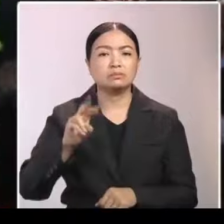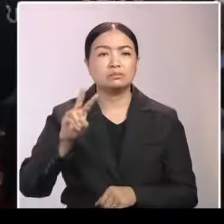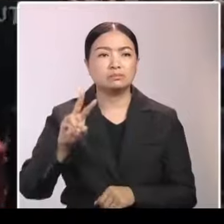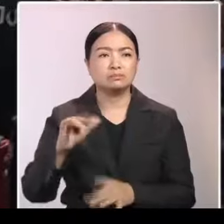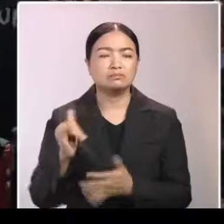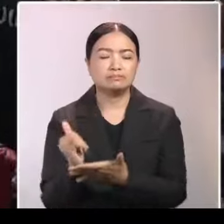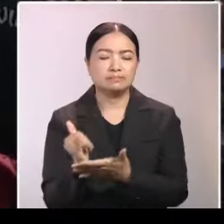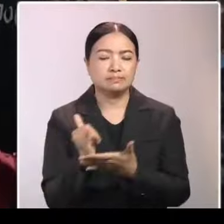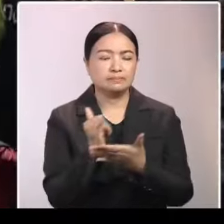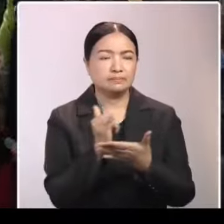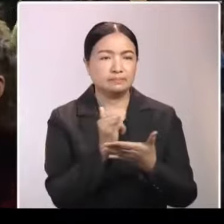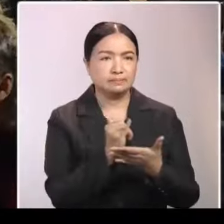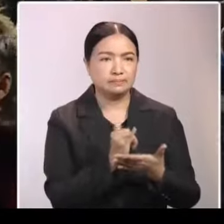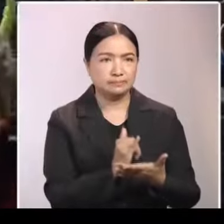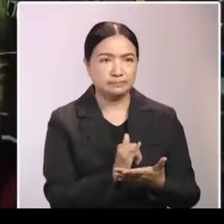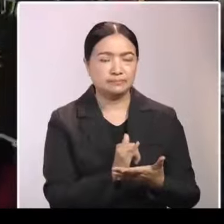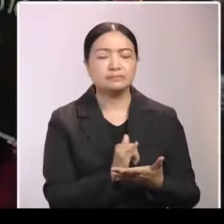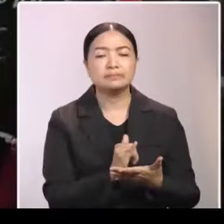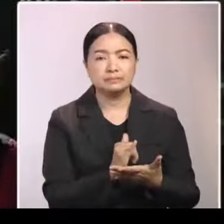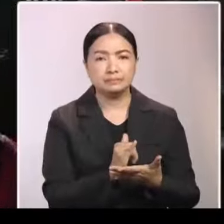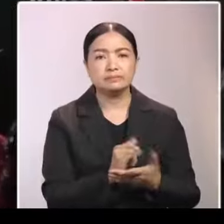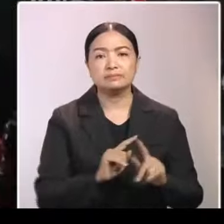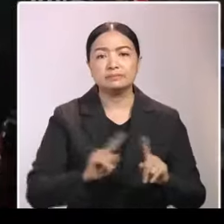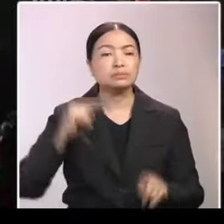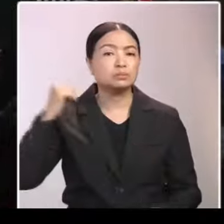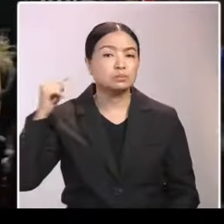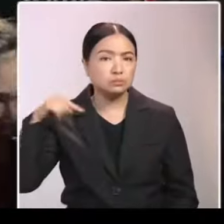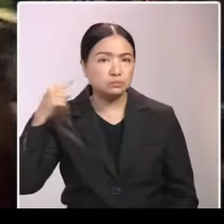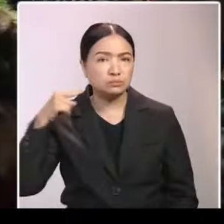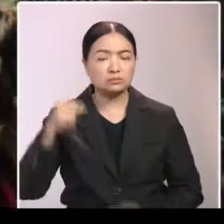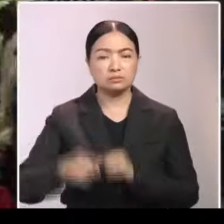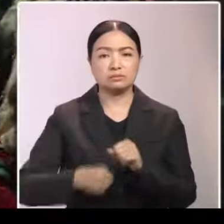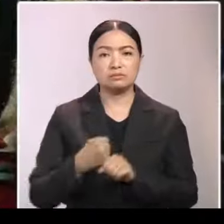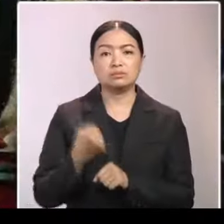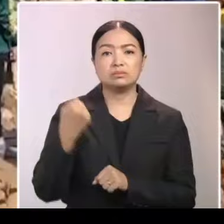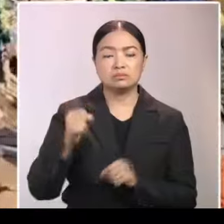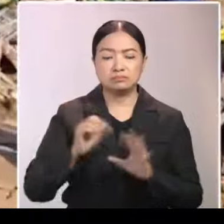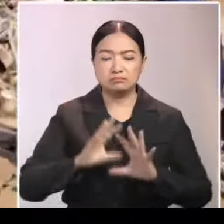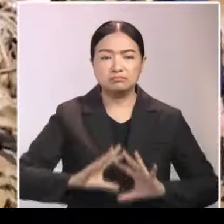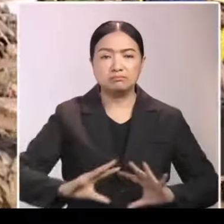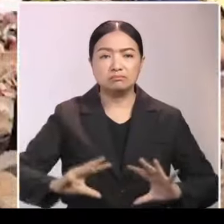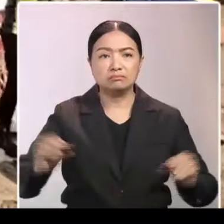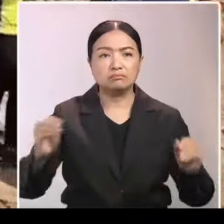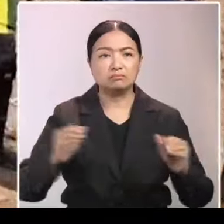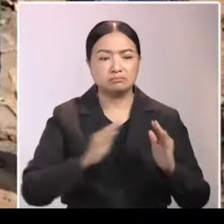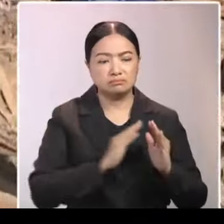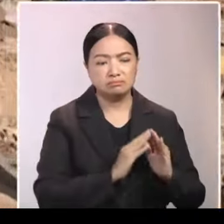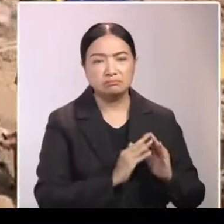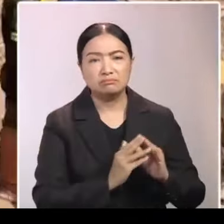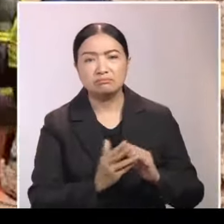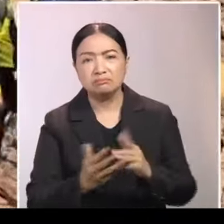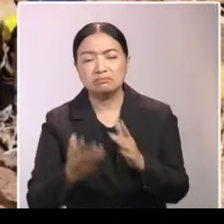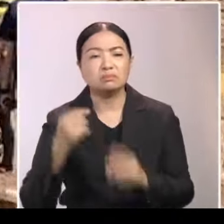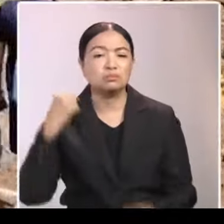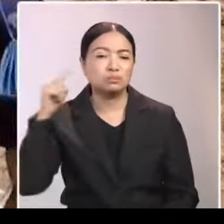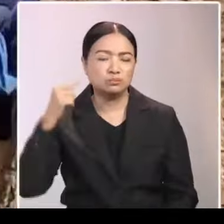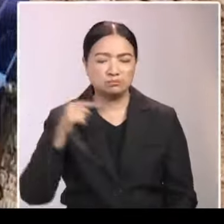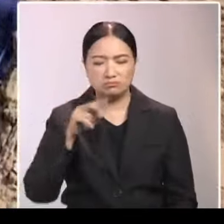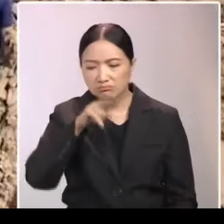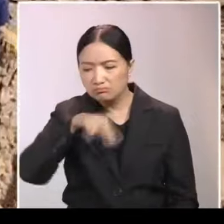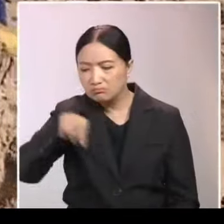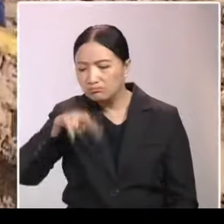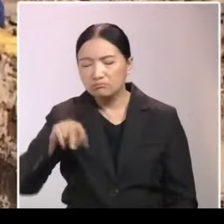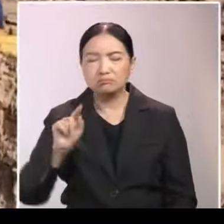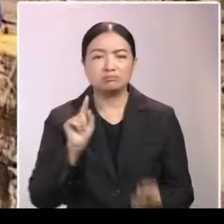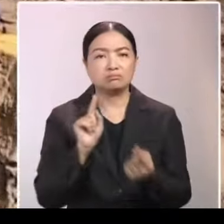ร่างขึ้นมาแต่ว่าตอนนี้นะคะเด็กหญิง 10ขวบที่สูญหายไปพร้อมกับบ้านที่ทรุดลงมายังไม่เจอ